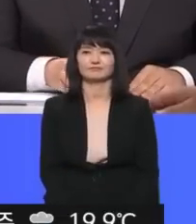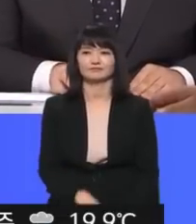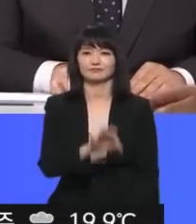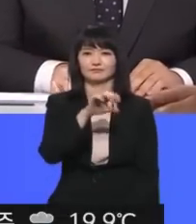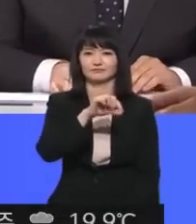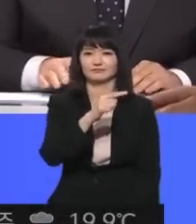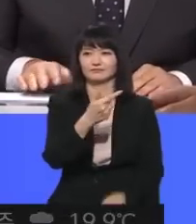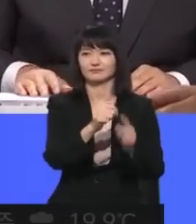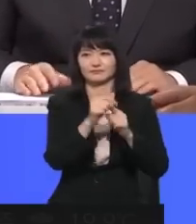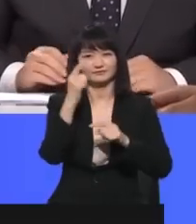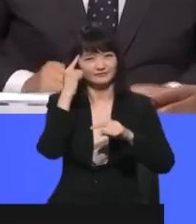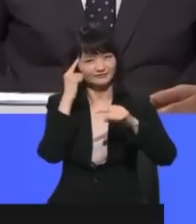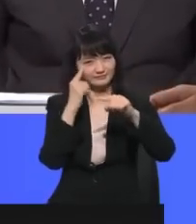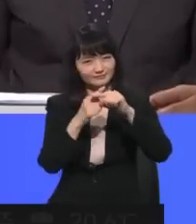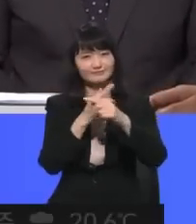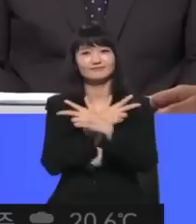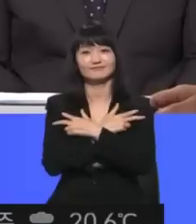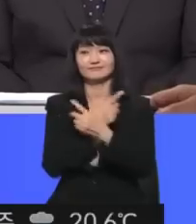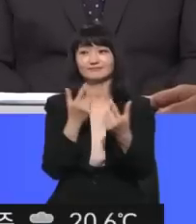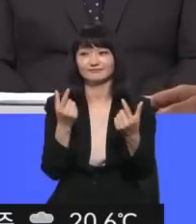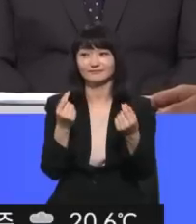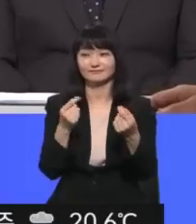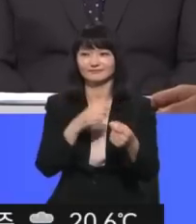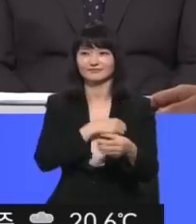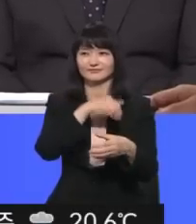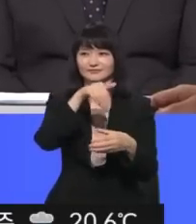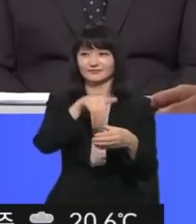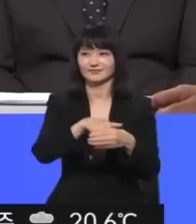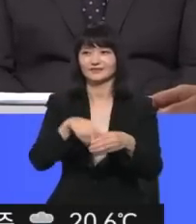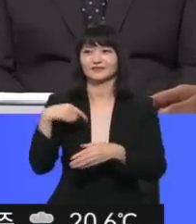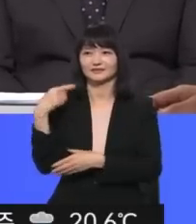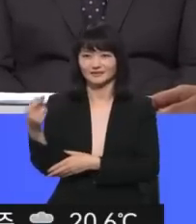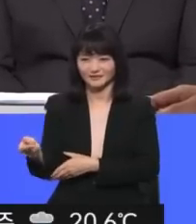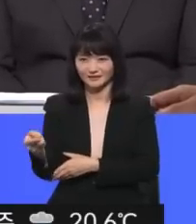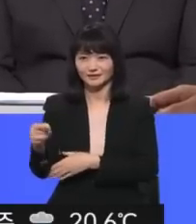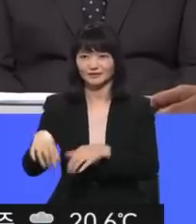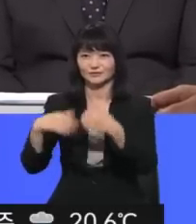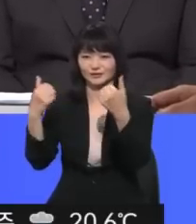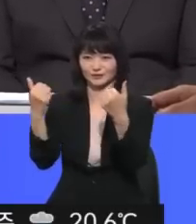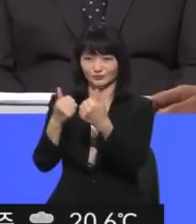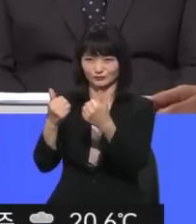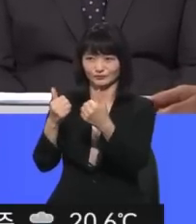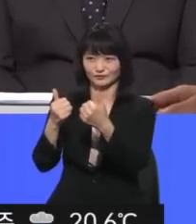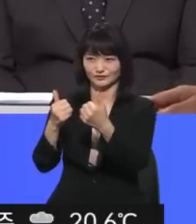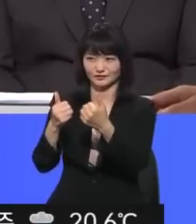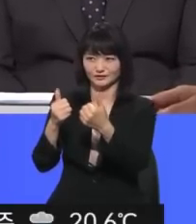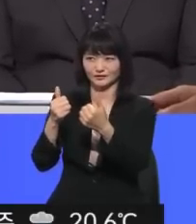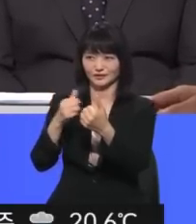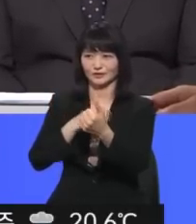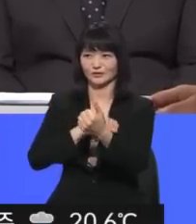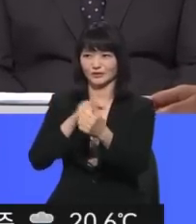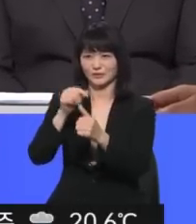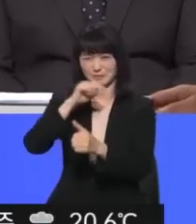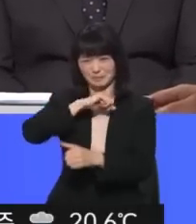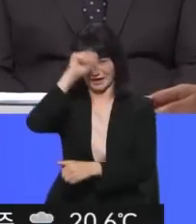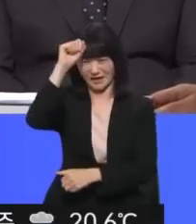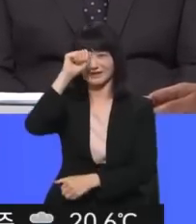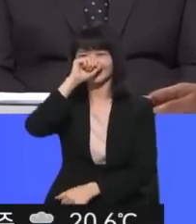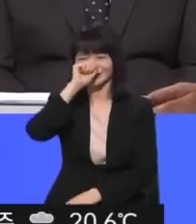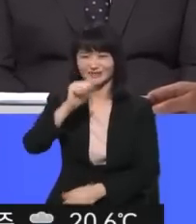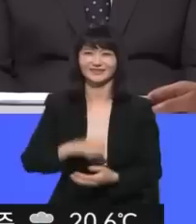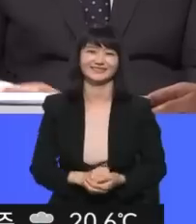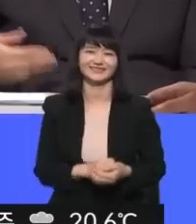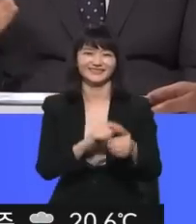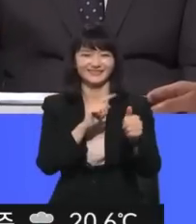위원님 은 긍정적이고 신사가 습니다 총선에서 국회로 가시길 기도하겠습니다 윤희석 원님이 될 때까지 화이팅 2분 어떻게 안 돼 그렇게